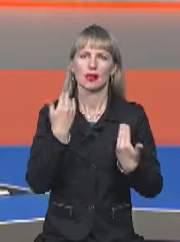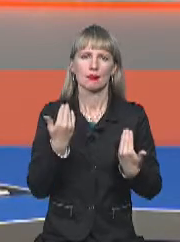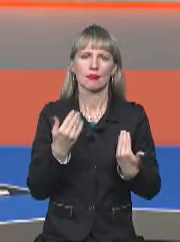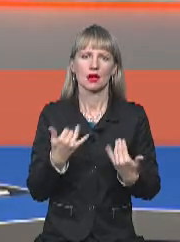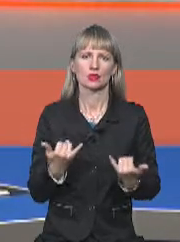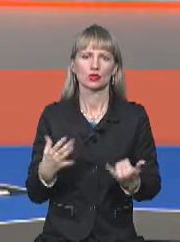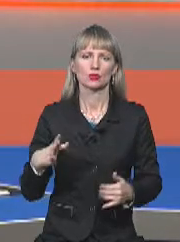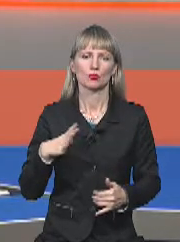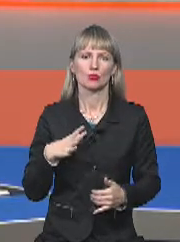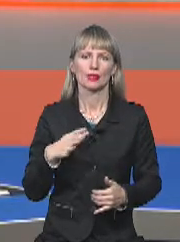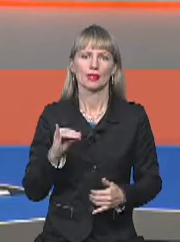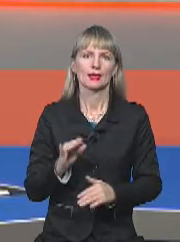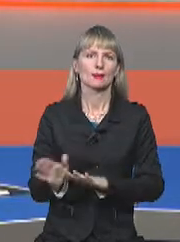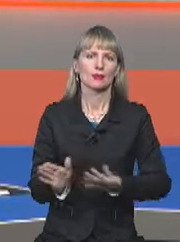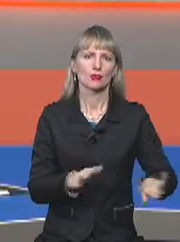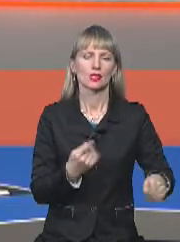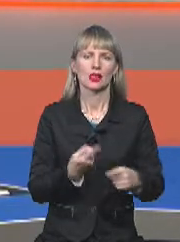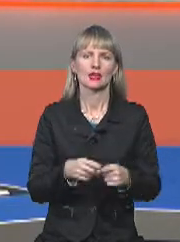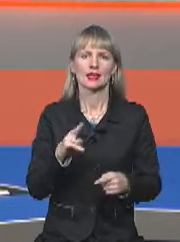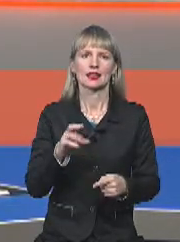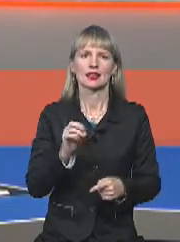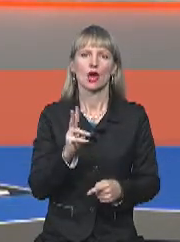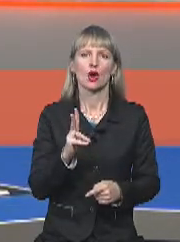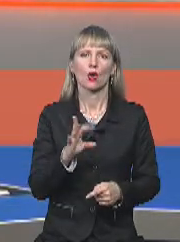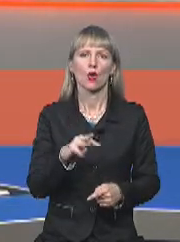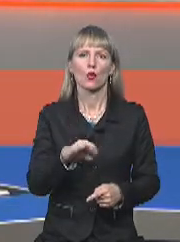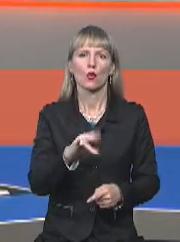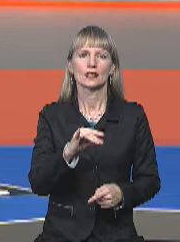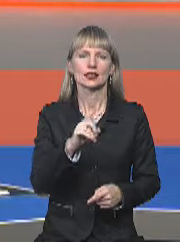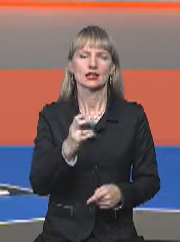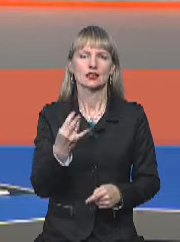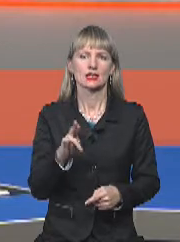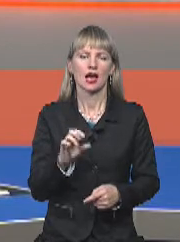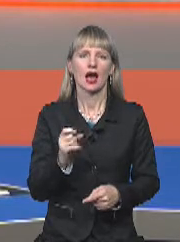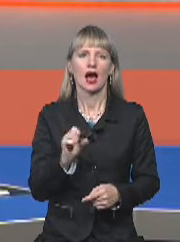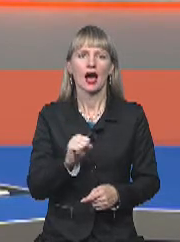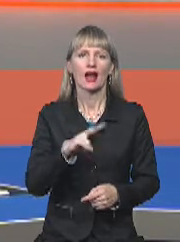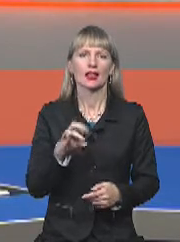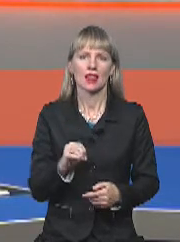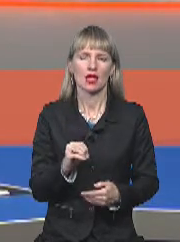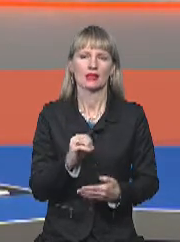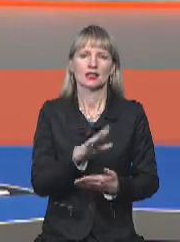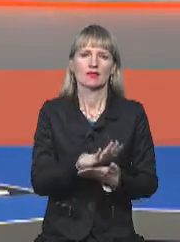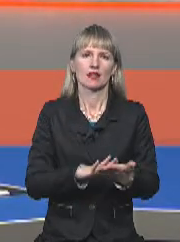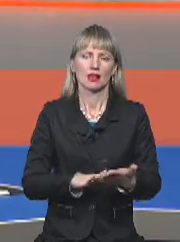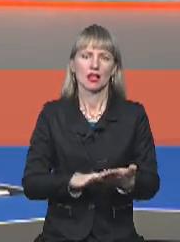навіть зараз пройшла ця декомунізація, але покаяння, спокути,